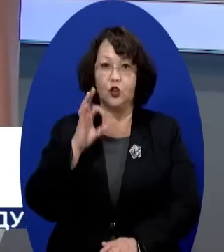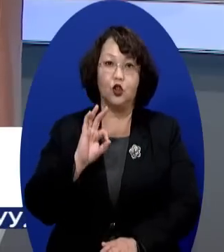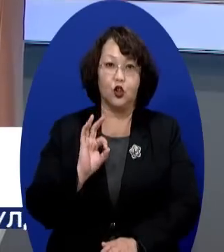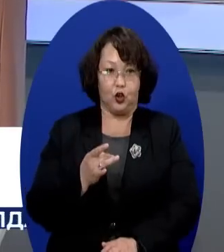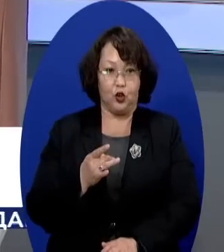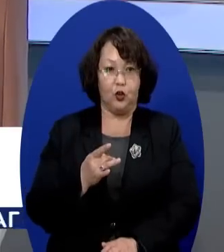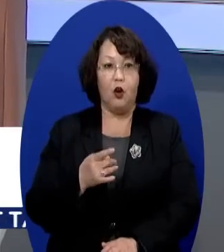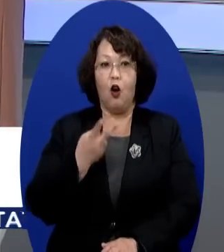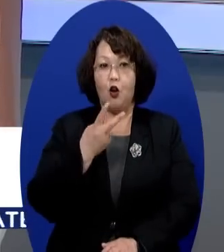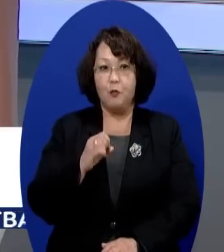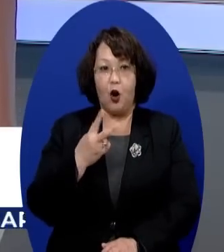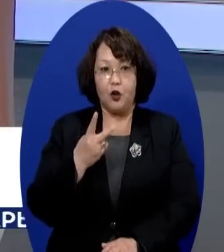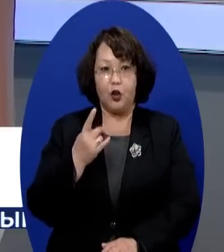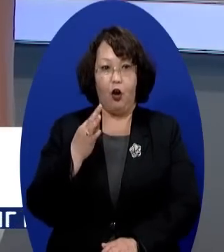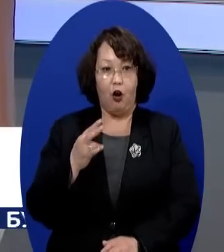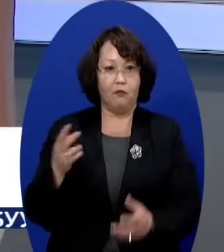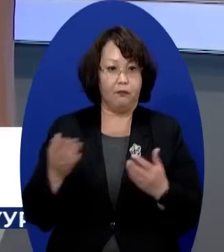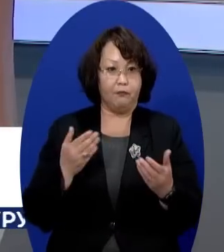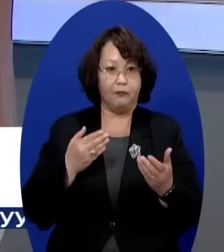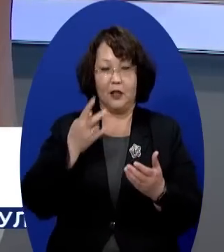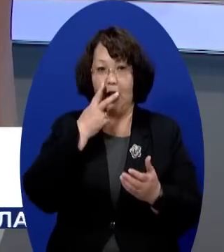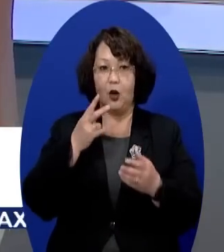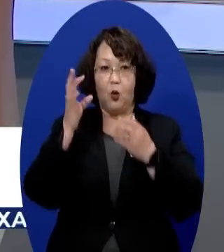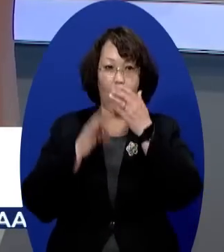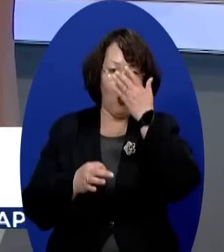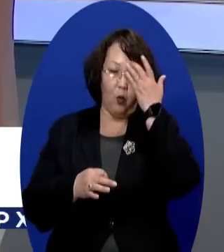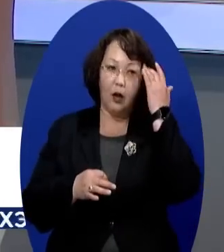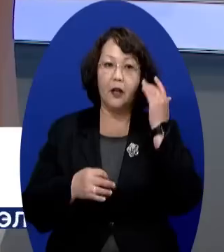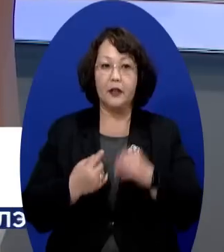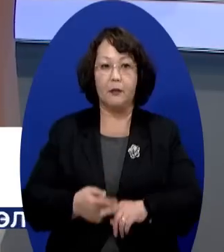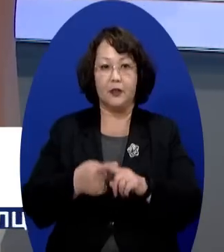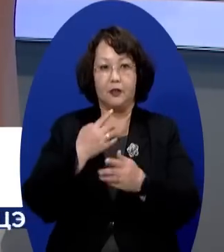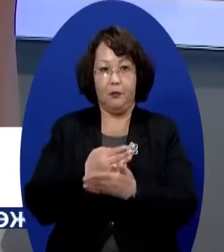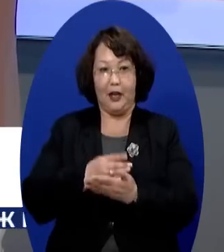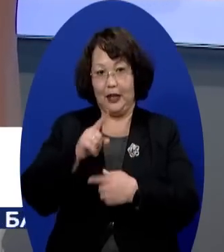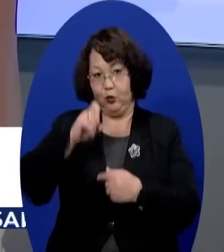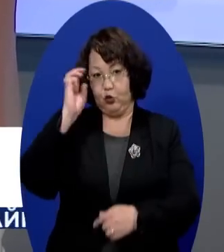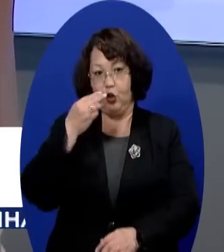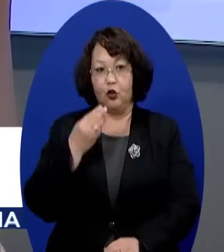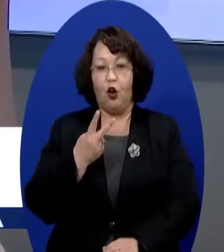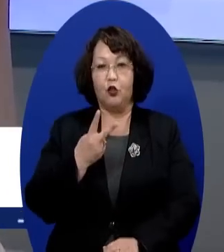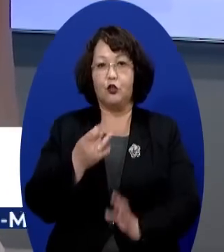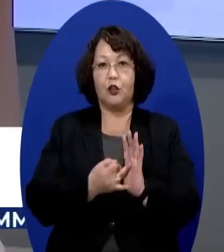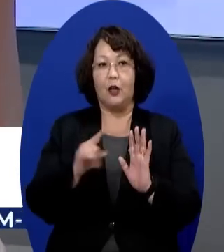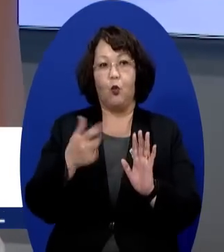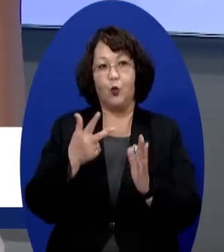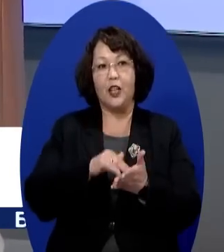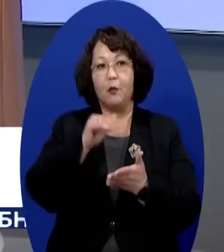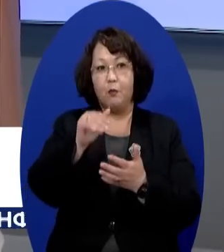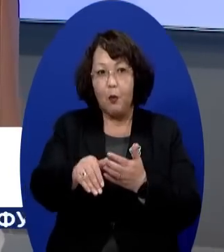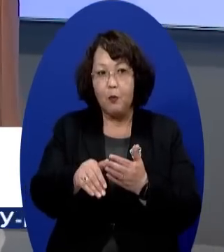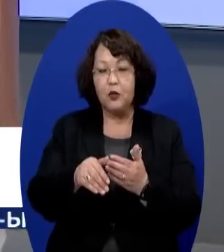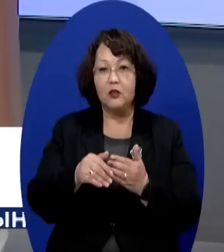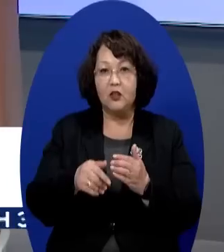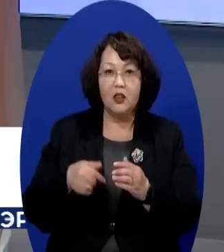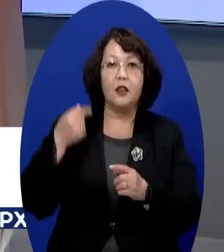бол 2021 онтой харьцуулахад өссөн үзүүлэлттэй байна. Илүү тодруулах юм бол 27.3 тэрбумаас 27.5